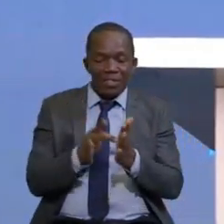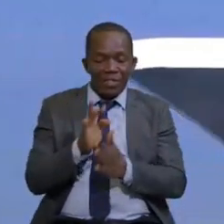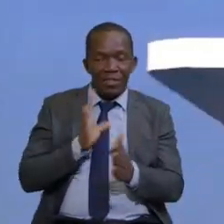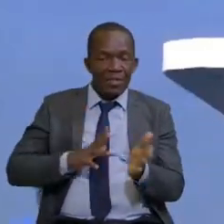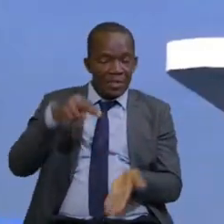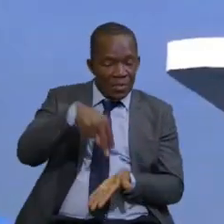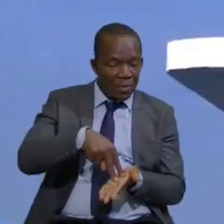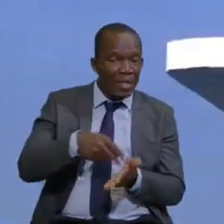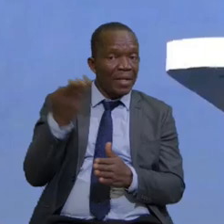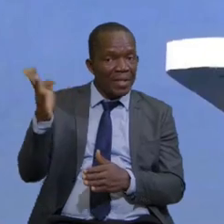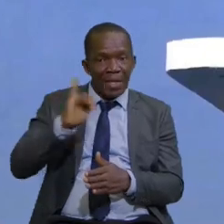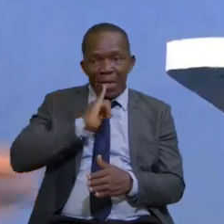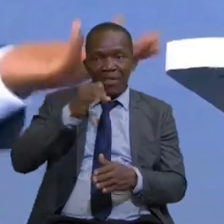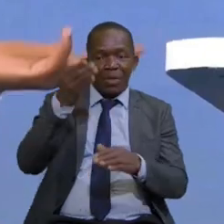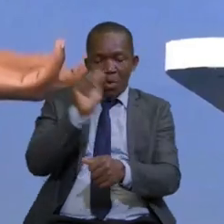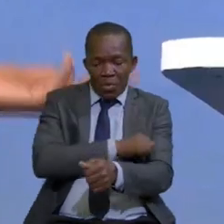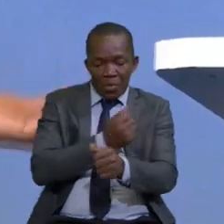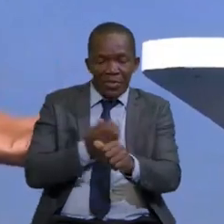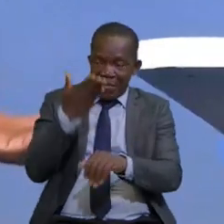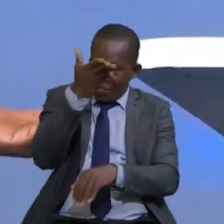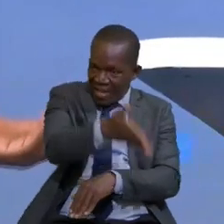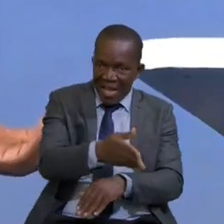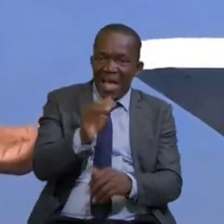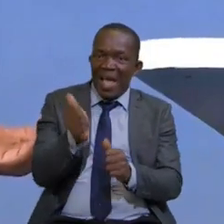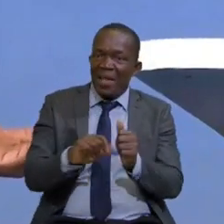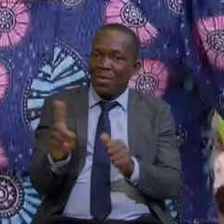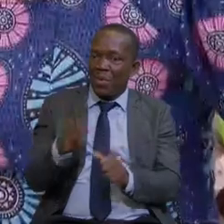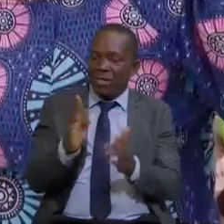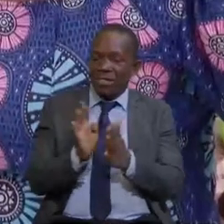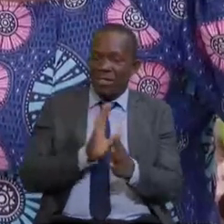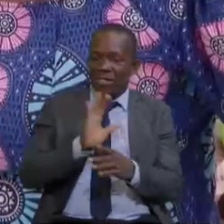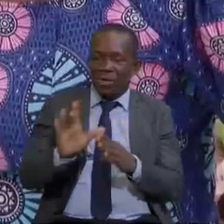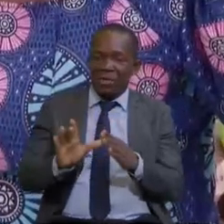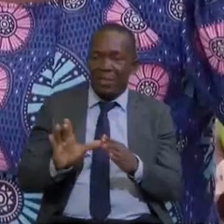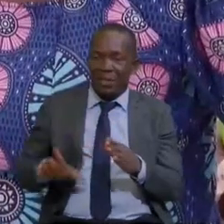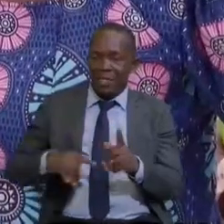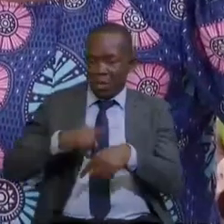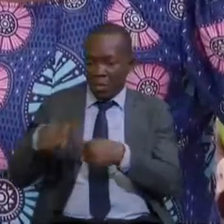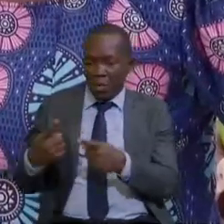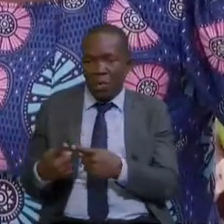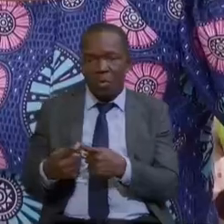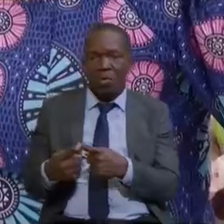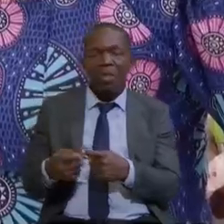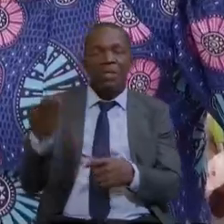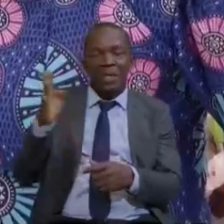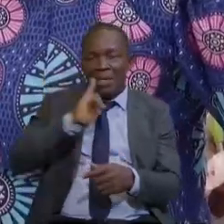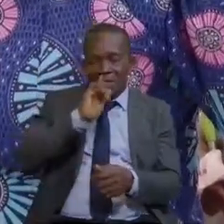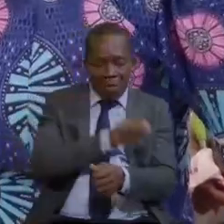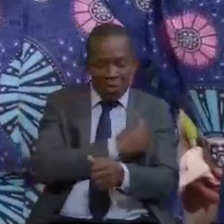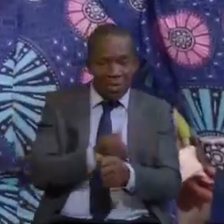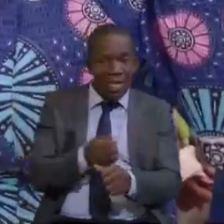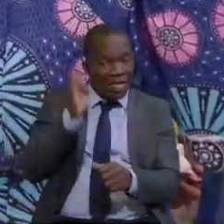Partout Jésus allait autorité. Et il te parvient aujourd'hui. Il me parvient aujourd'hui.